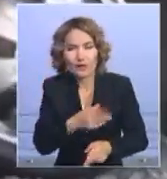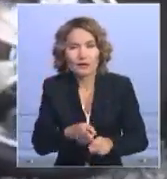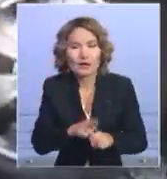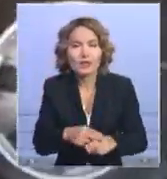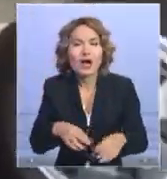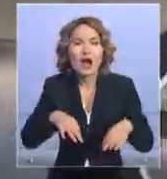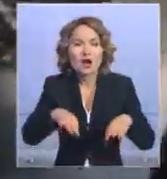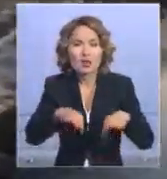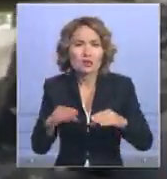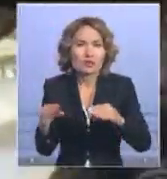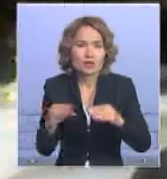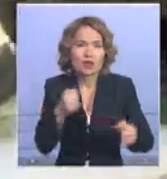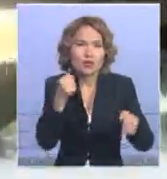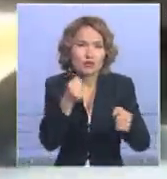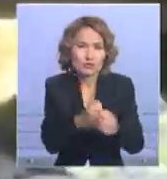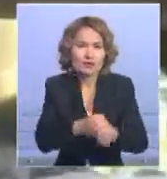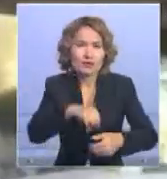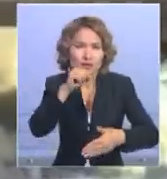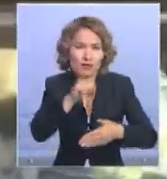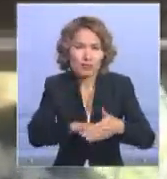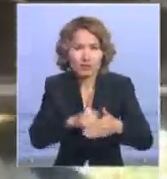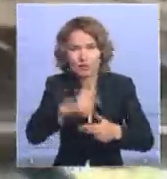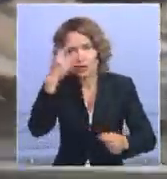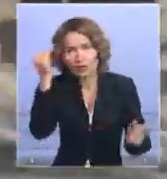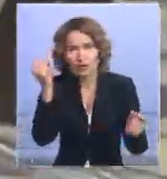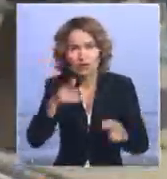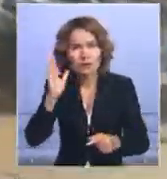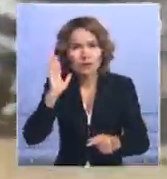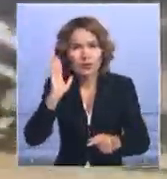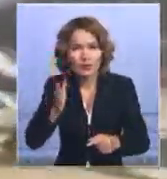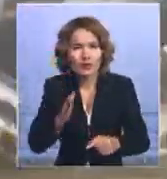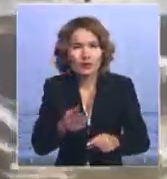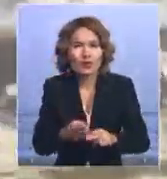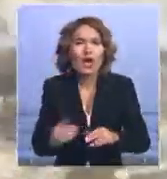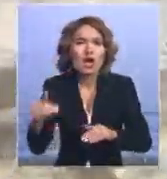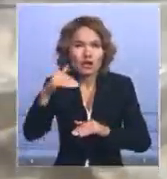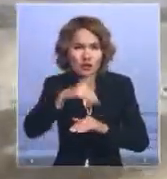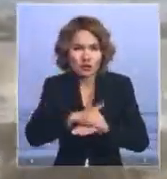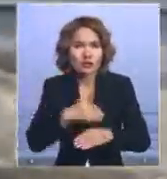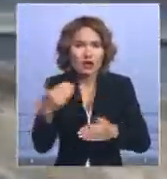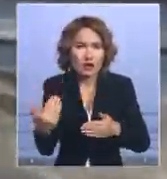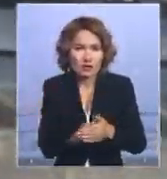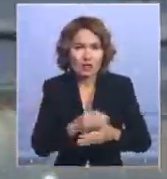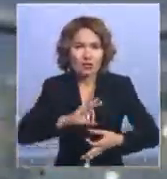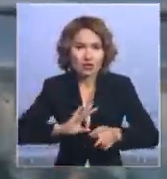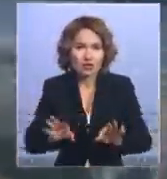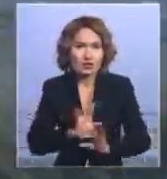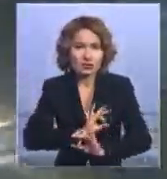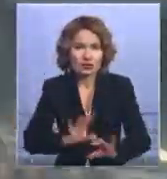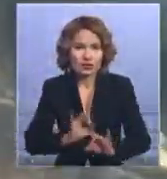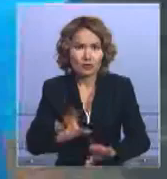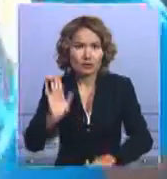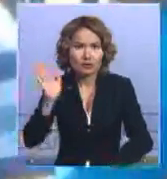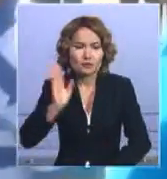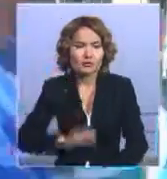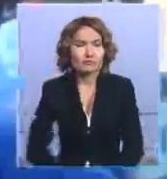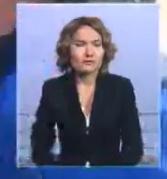болған жерде шұғыл тергеу тобы жұмыс істеп жатыр. Оқиғаның жай жапсары туралы алдағы сағаттарда хабардар етеміз.